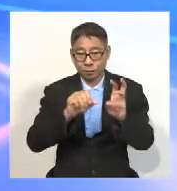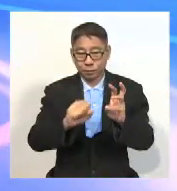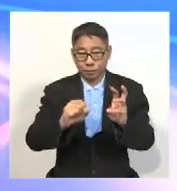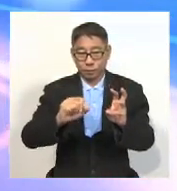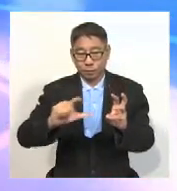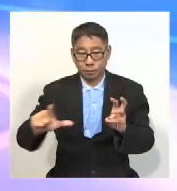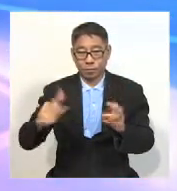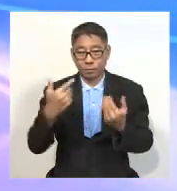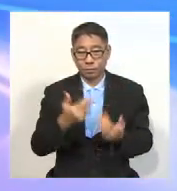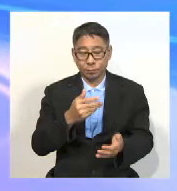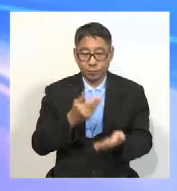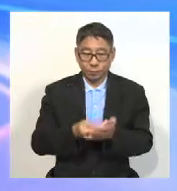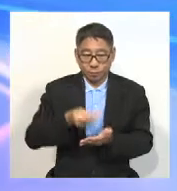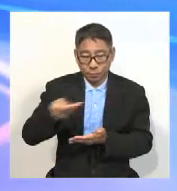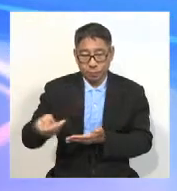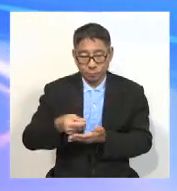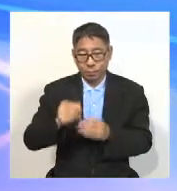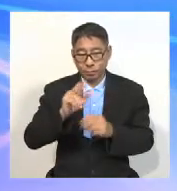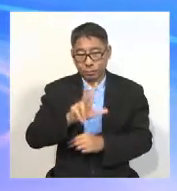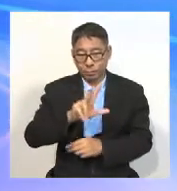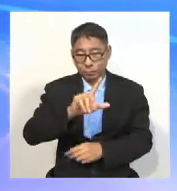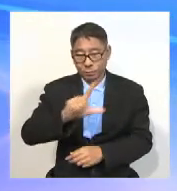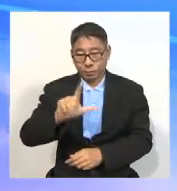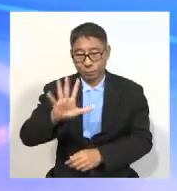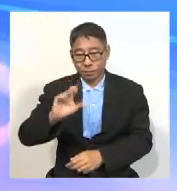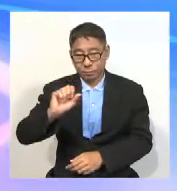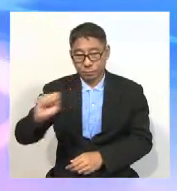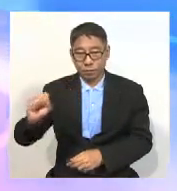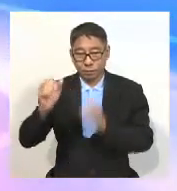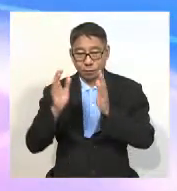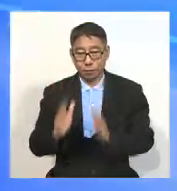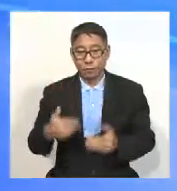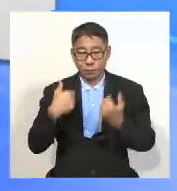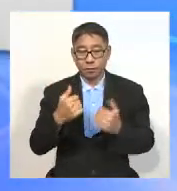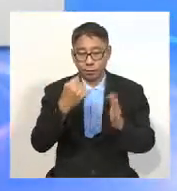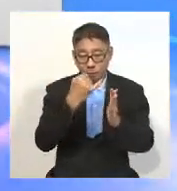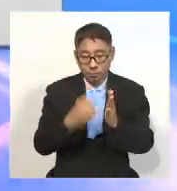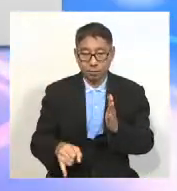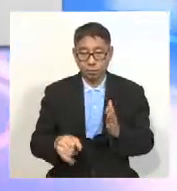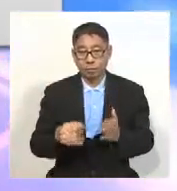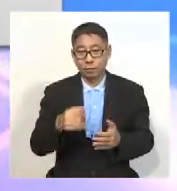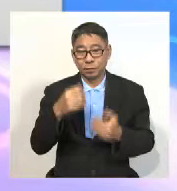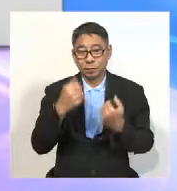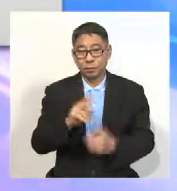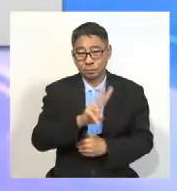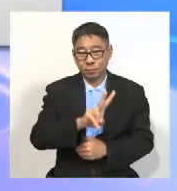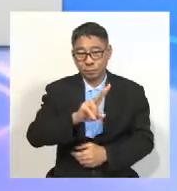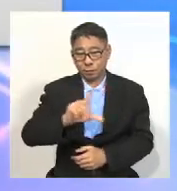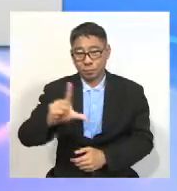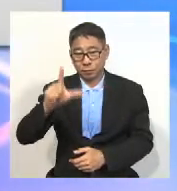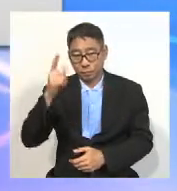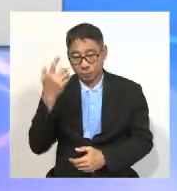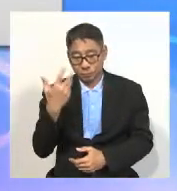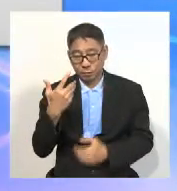ยู่ระหว่างชำระหนี้จำนวน3ล้าน5แสนคนและในจำนวนนี้ผิดนัดชำระหนี้ถึง2ล้านคน